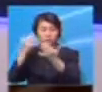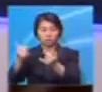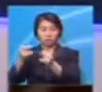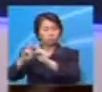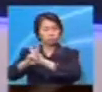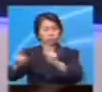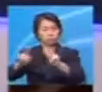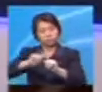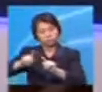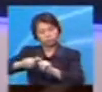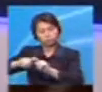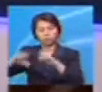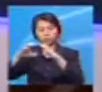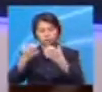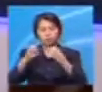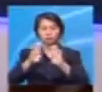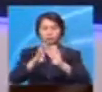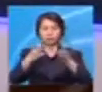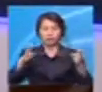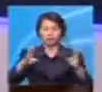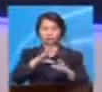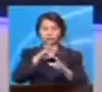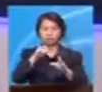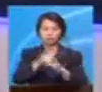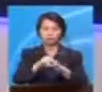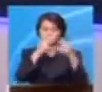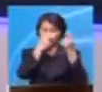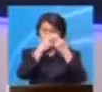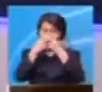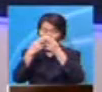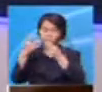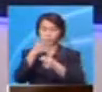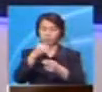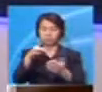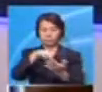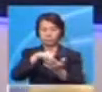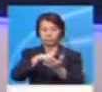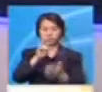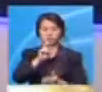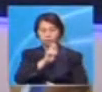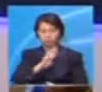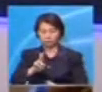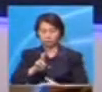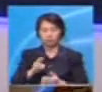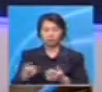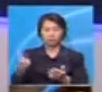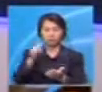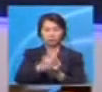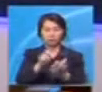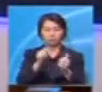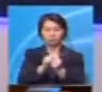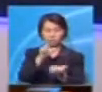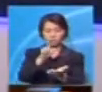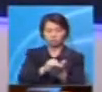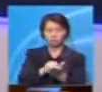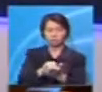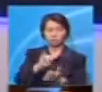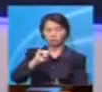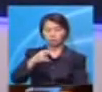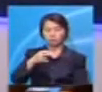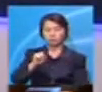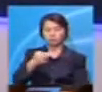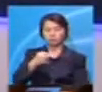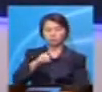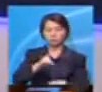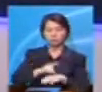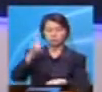menyediakan pelbagai kelas bahasa termasuk bahasa Arab selain pengajian agama laporan penuh bersama wartawan isham Hadi Siddiq di